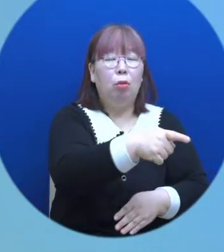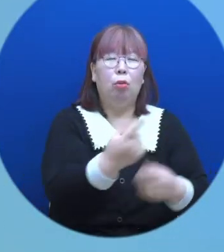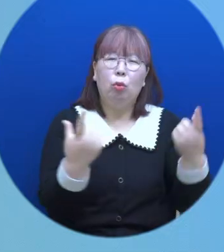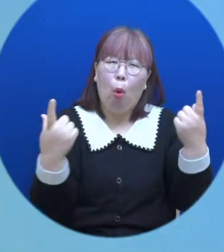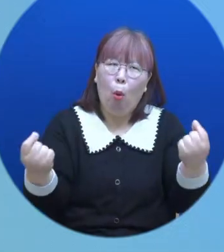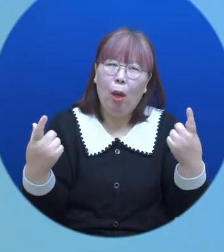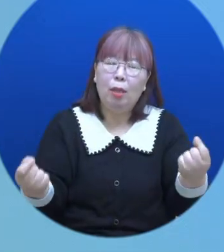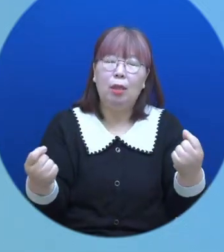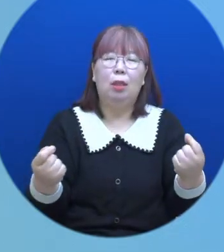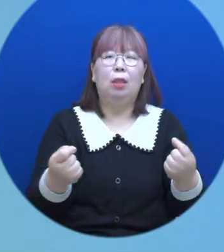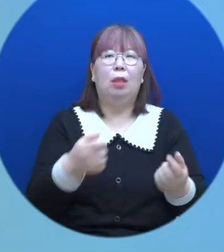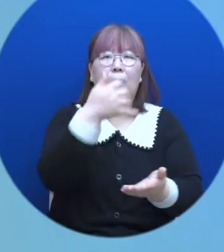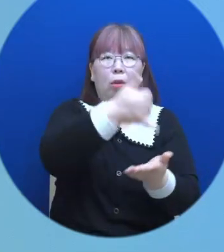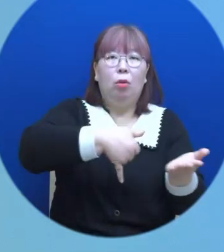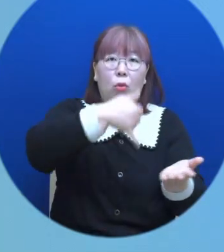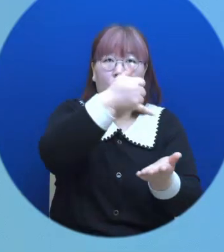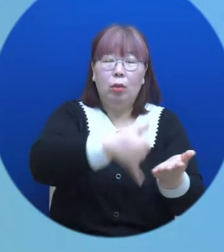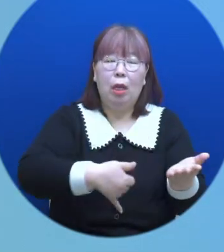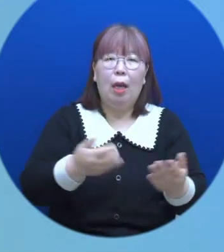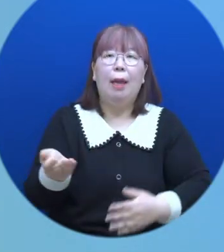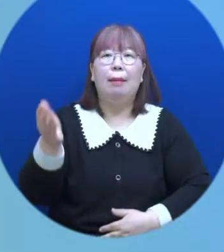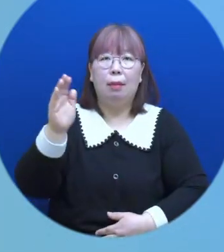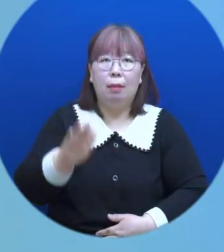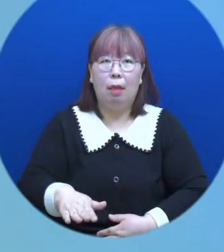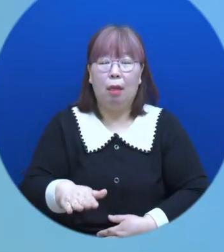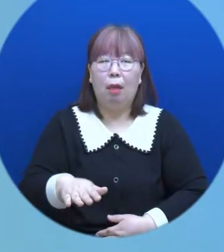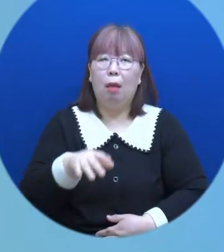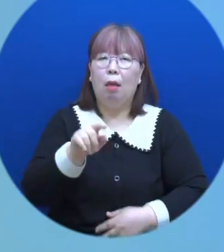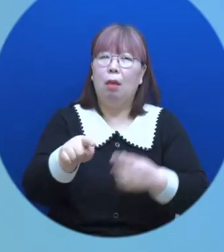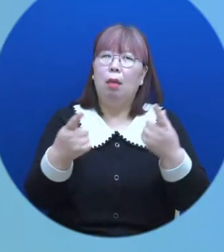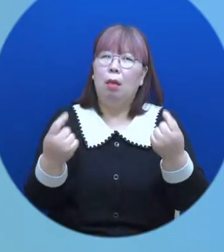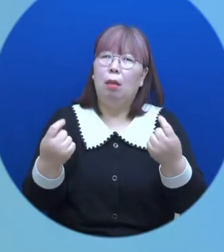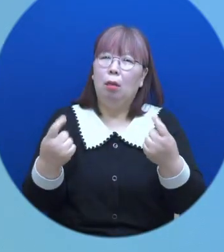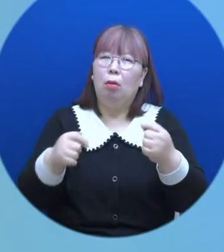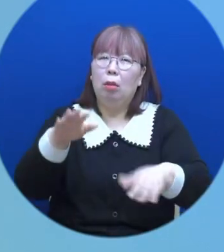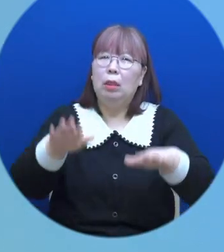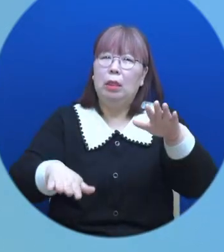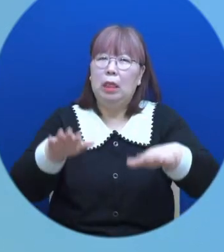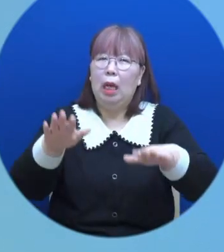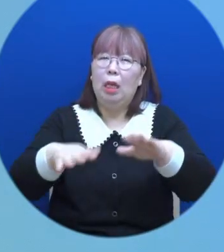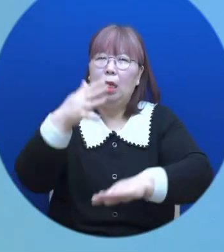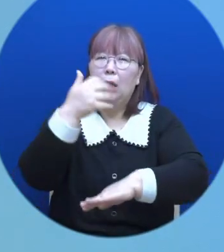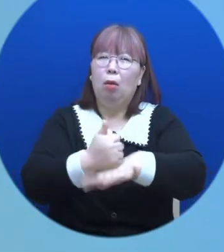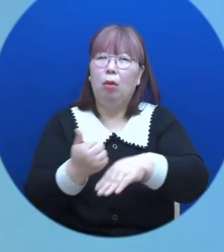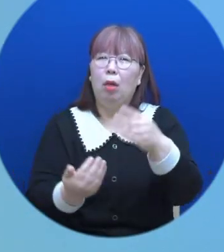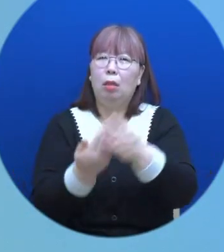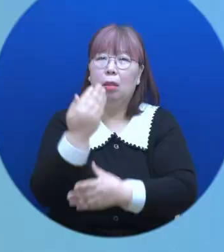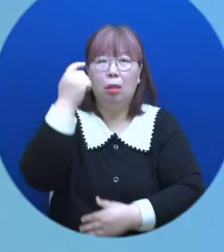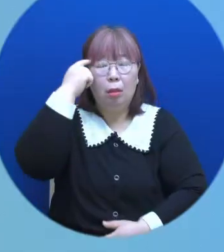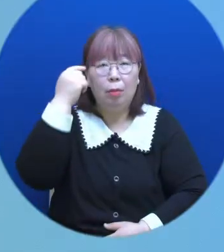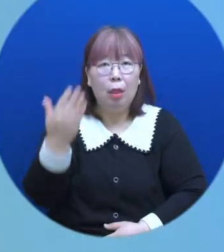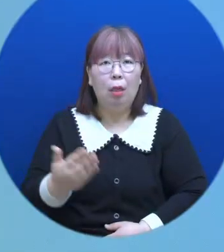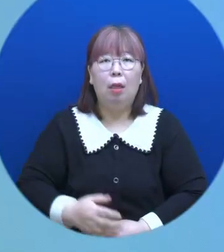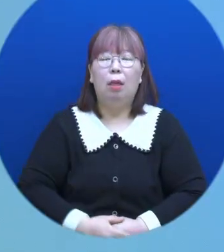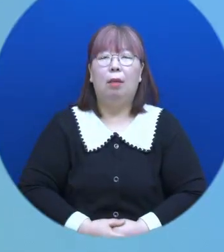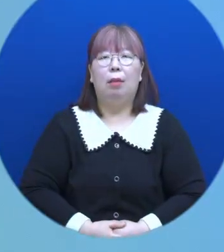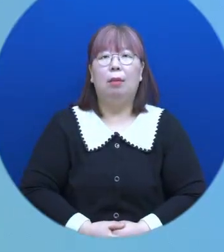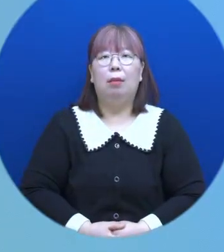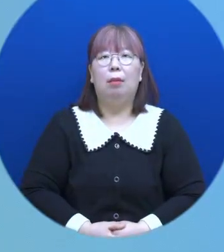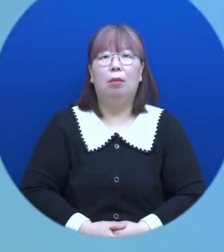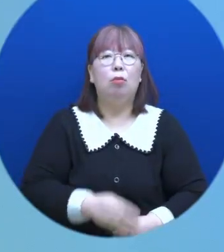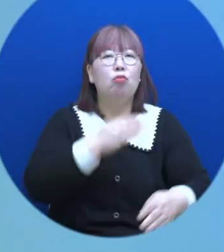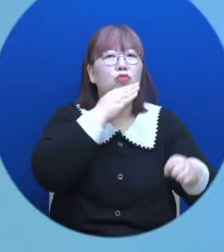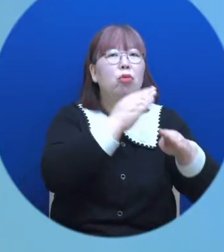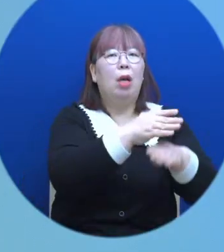농사하고 남쪽도 농사하는데 이런 경제적 차이를 가져온 걸까? 북한은